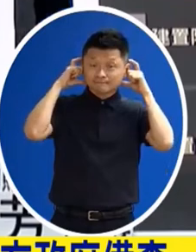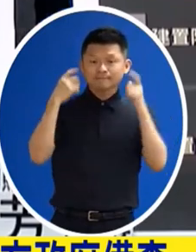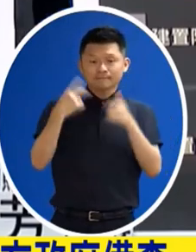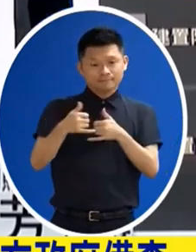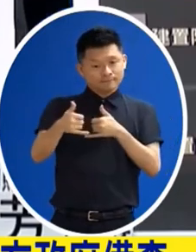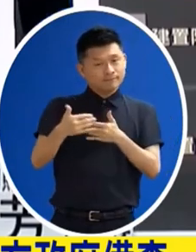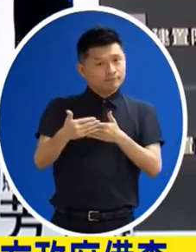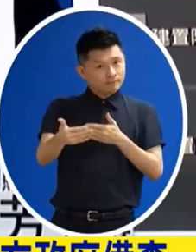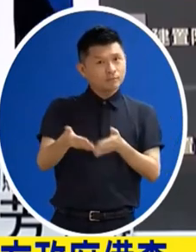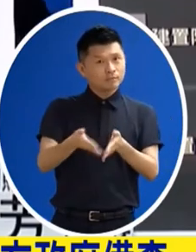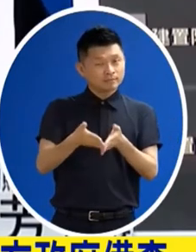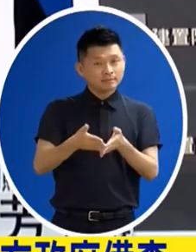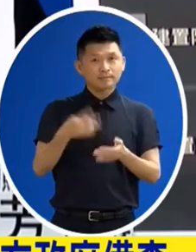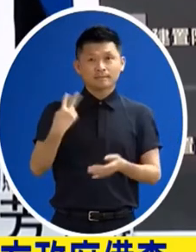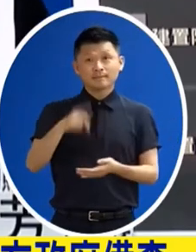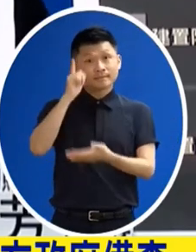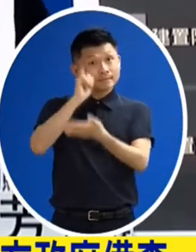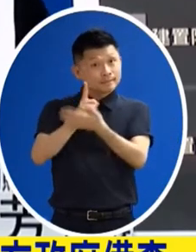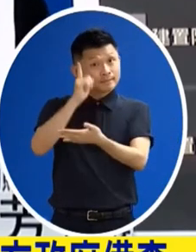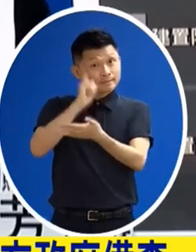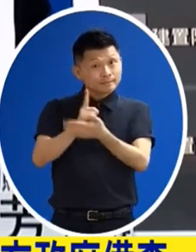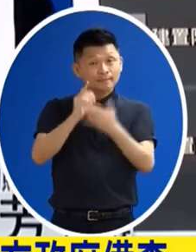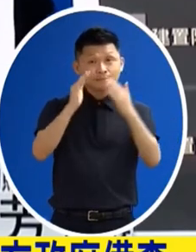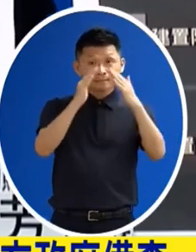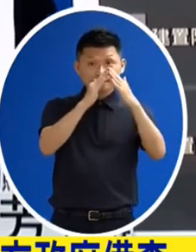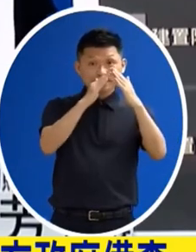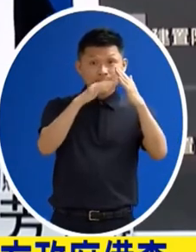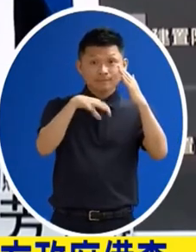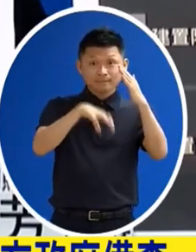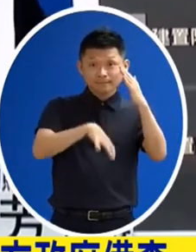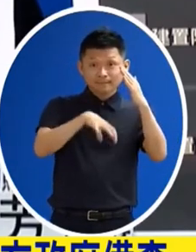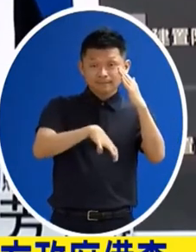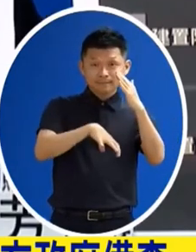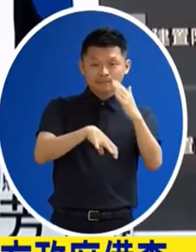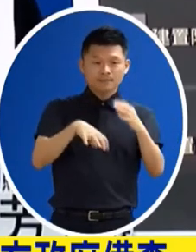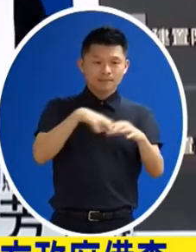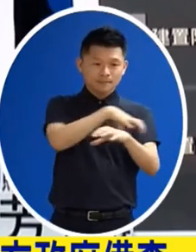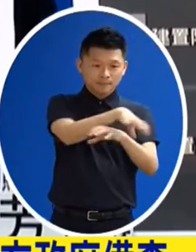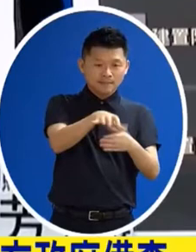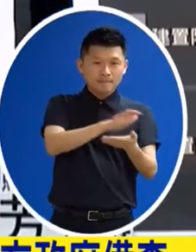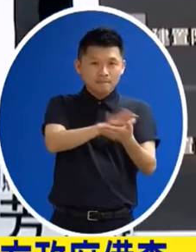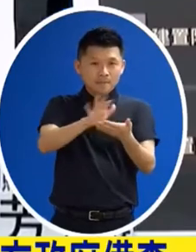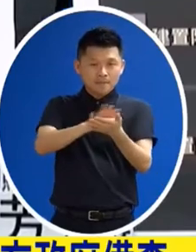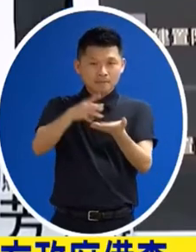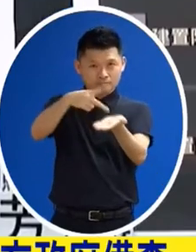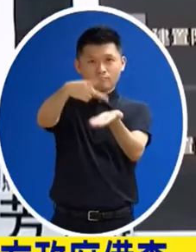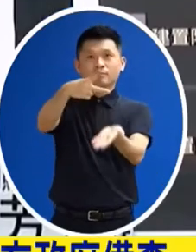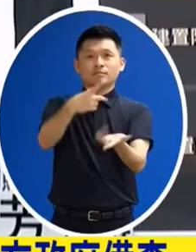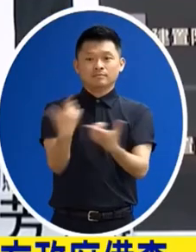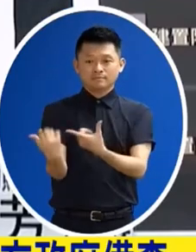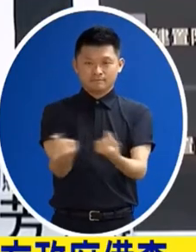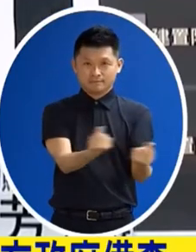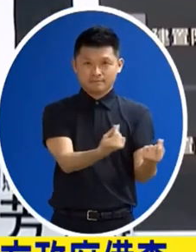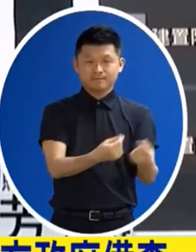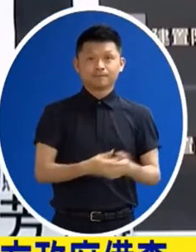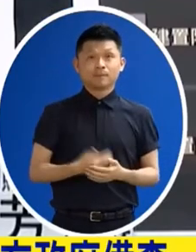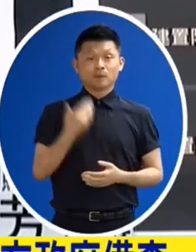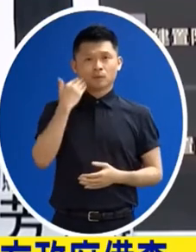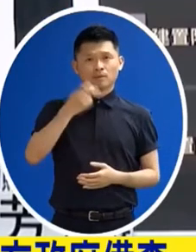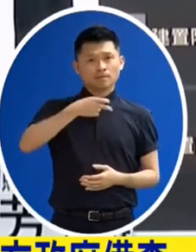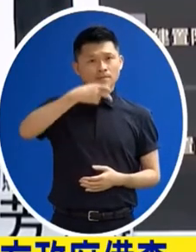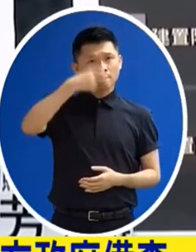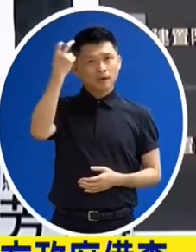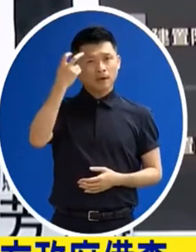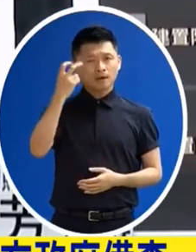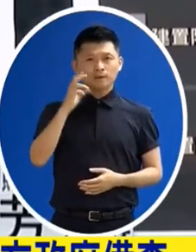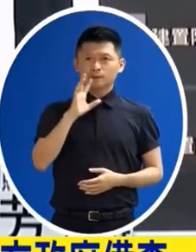离，那每天要至少在家庭环境要至少2次的环境清消。那应变机制一样，如果有发